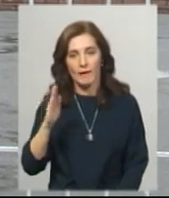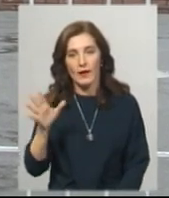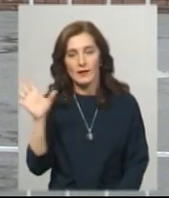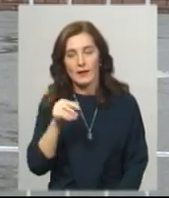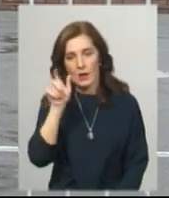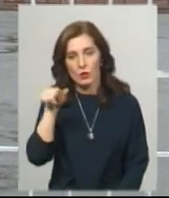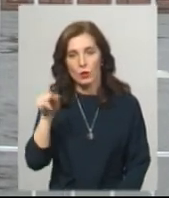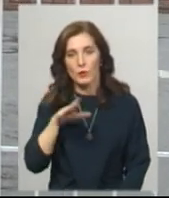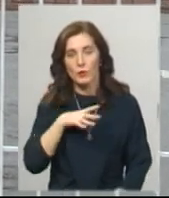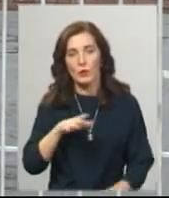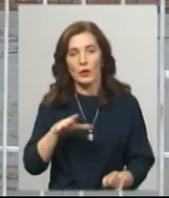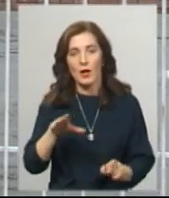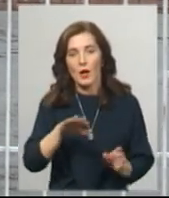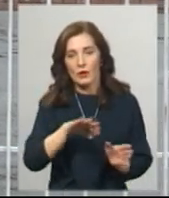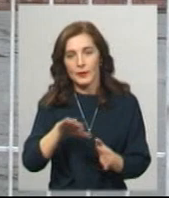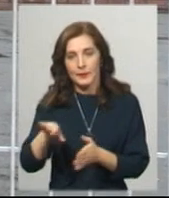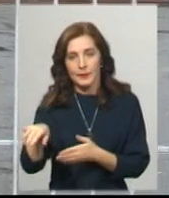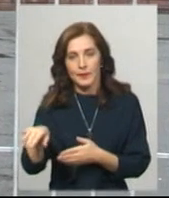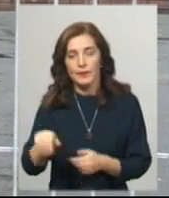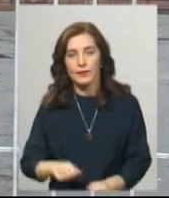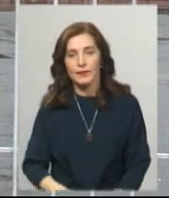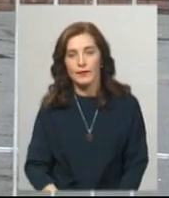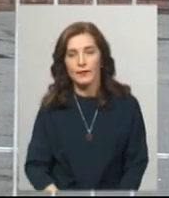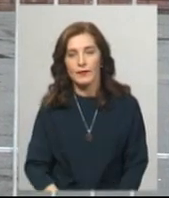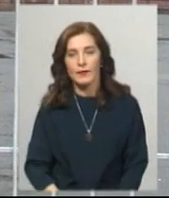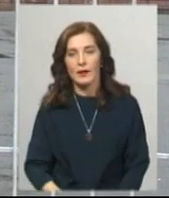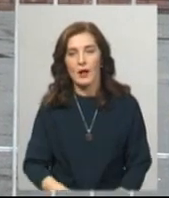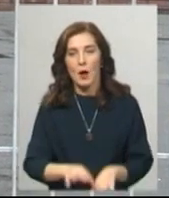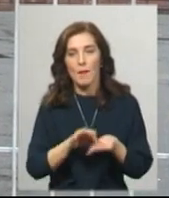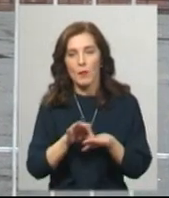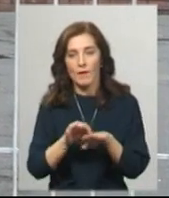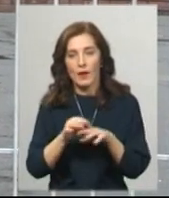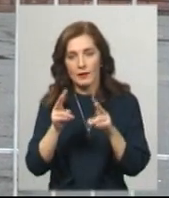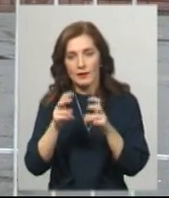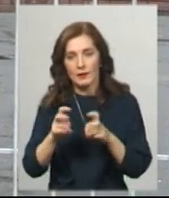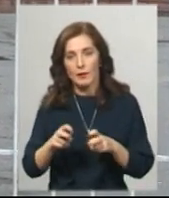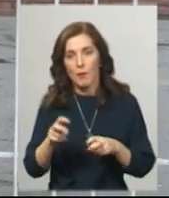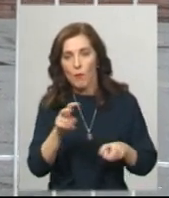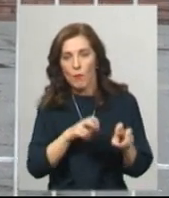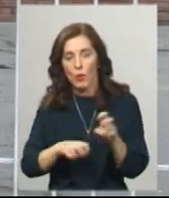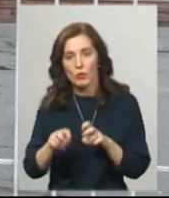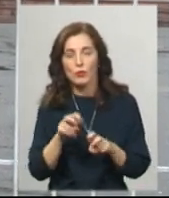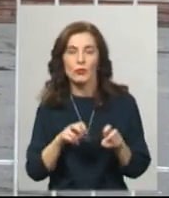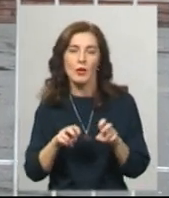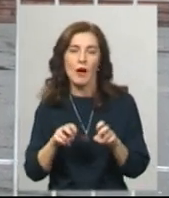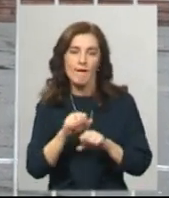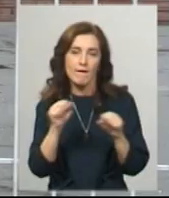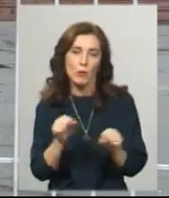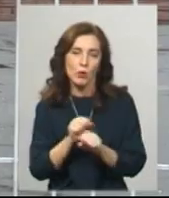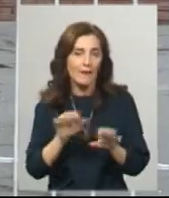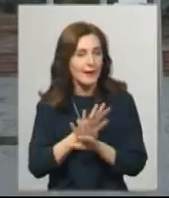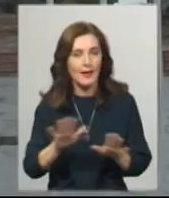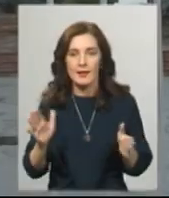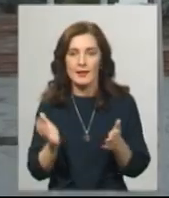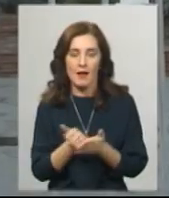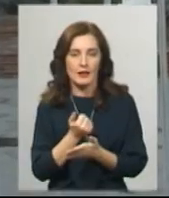були евакуйовані з адмінприміщення. Провелись оперативно-пошукові заходи, вибухівки не